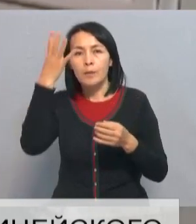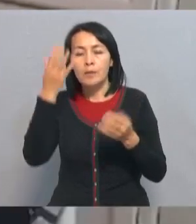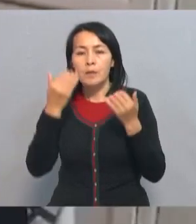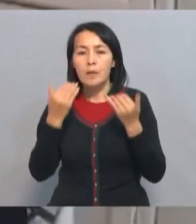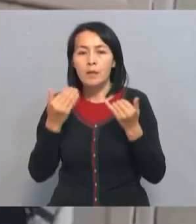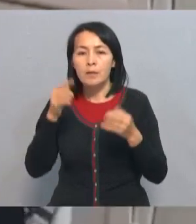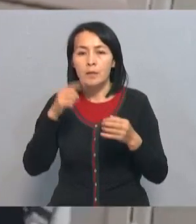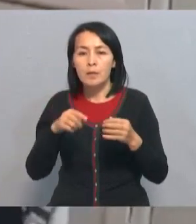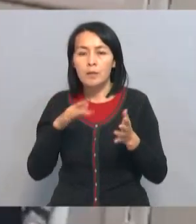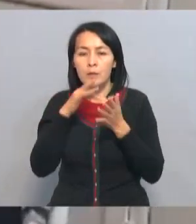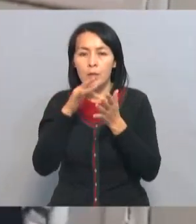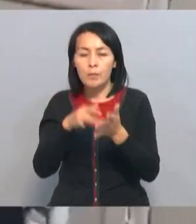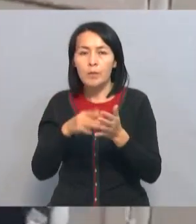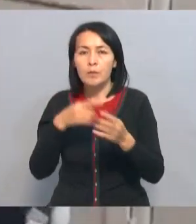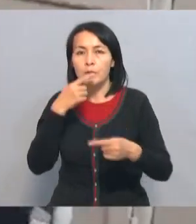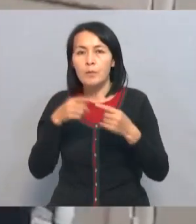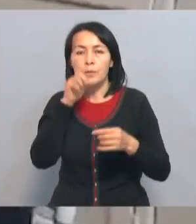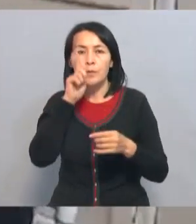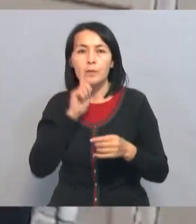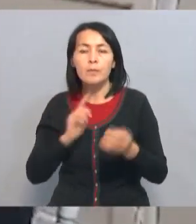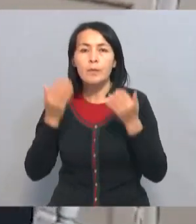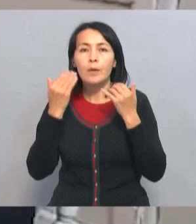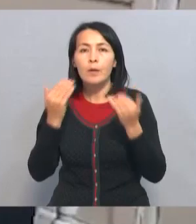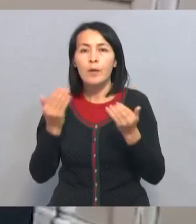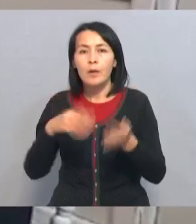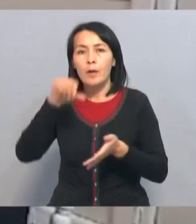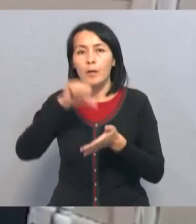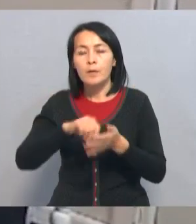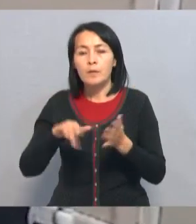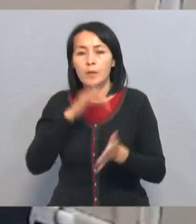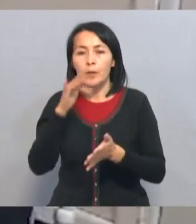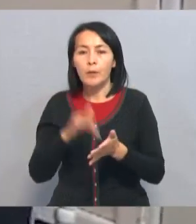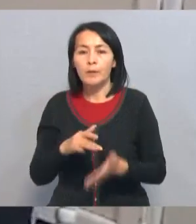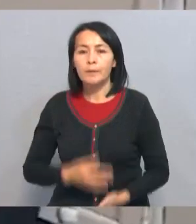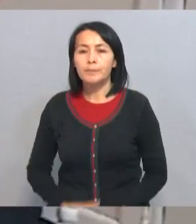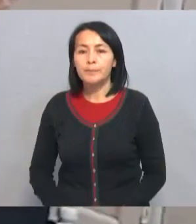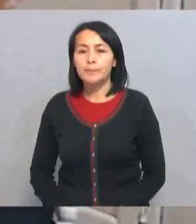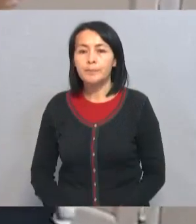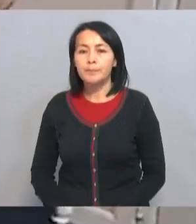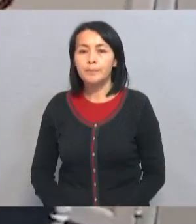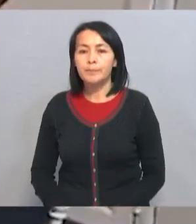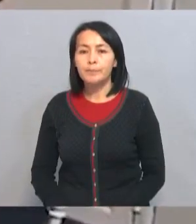профессионализм. Также путешественники поделились приятными впечатлениями от посещения города. Ернур Бабиев, Алмаз Данибек, Новости.